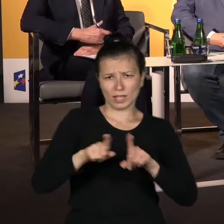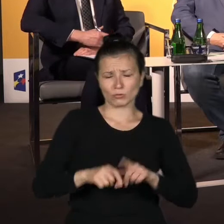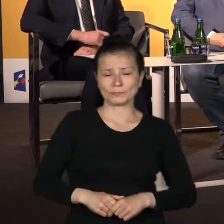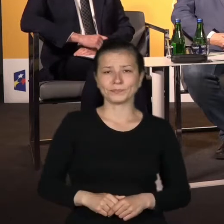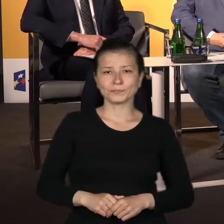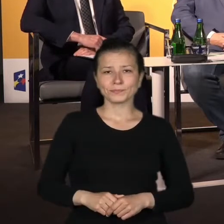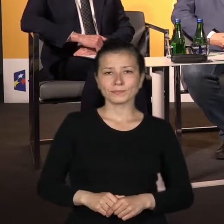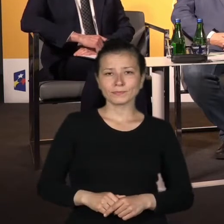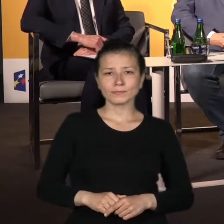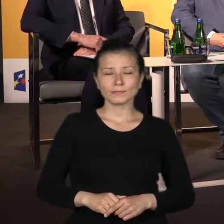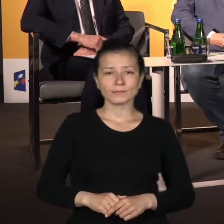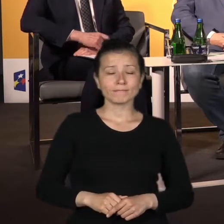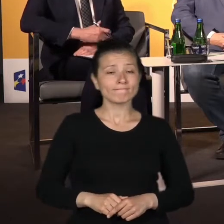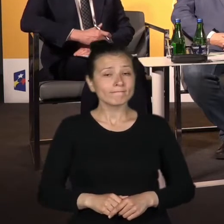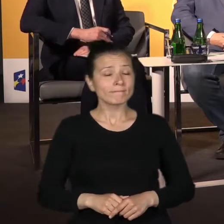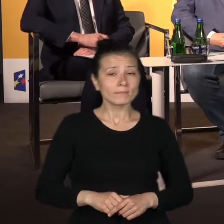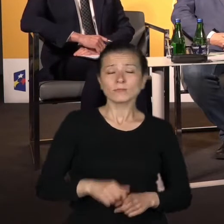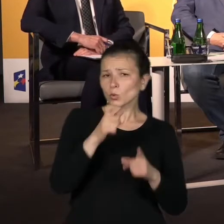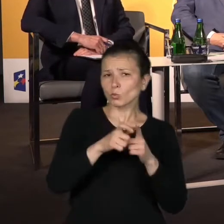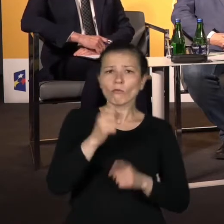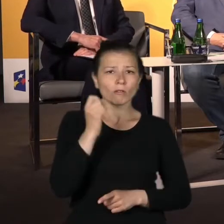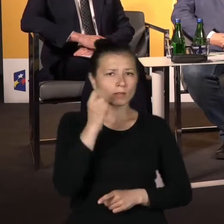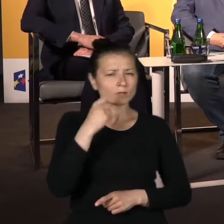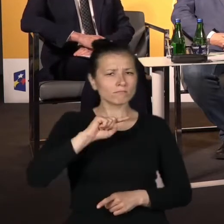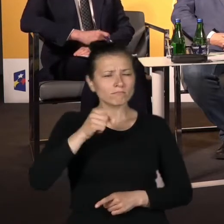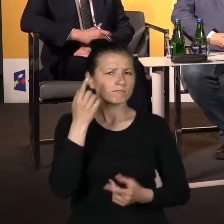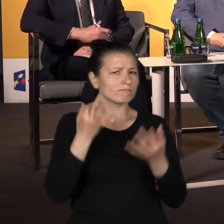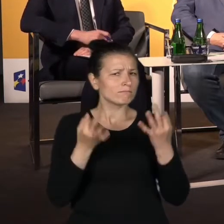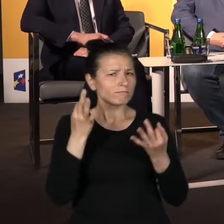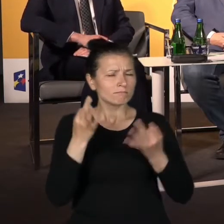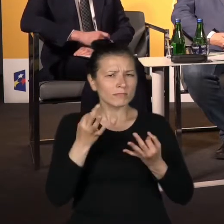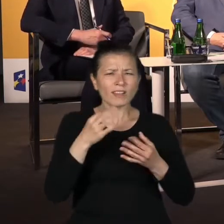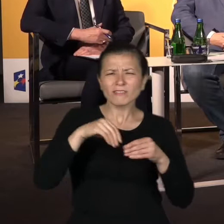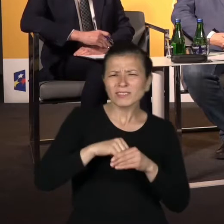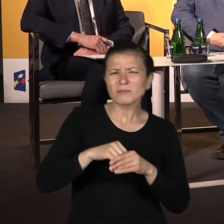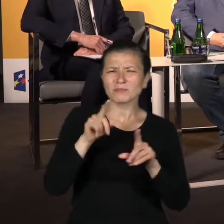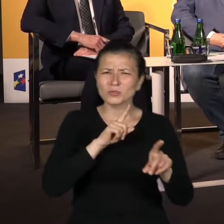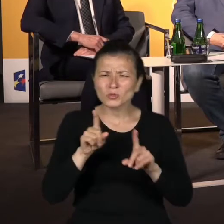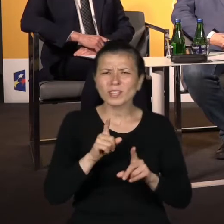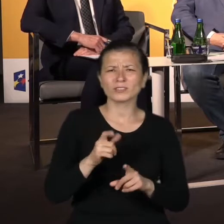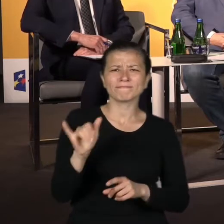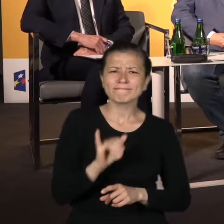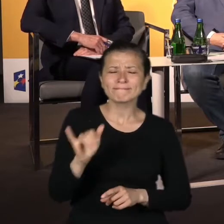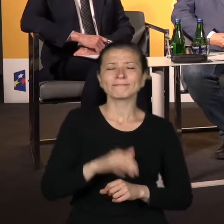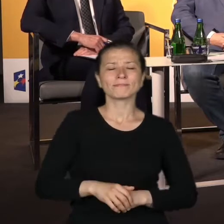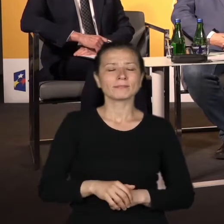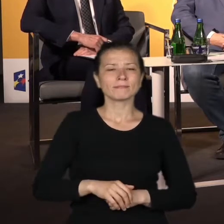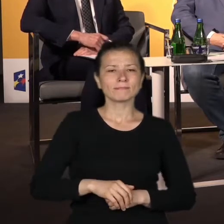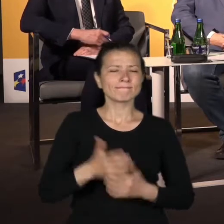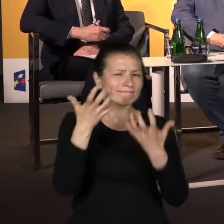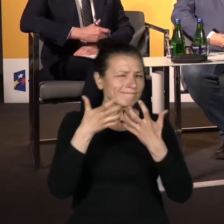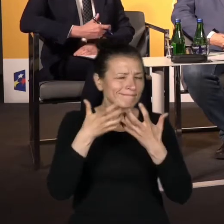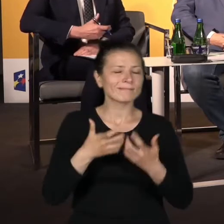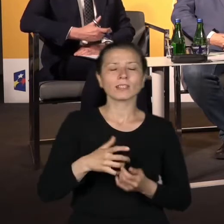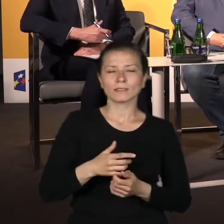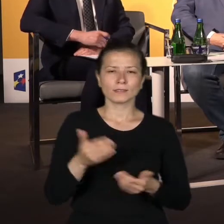Bo jeżeli nad inteligencją, nad tym słowem inteligencja zastanowimy się, co się pod nim kryje, co ono zawiera, to możemy powiedzieć, że